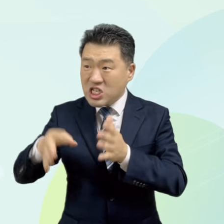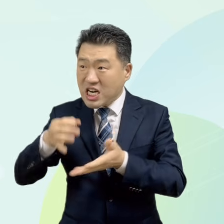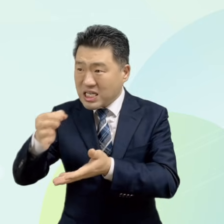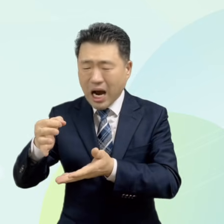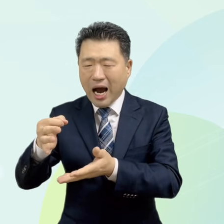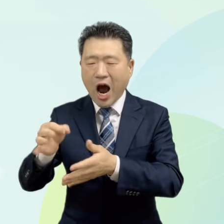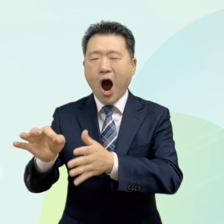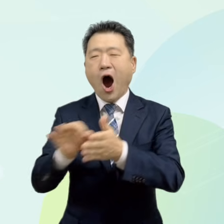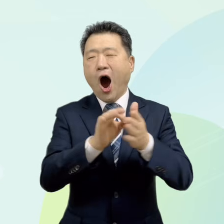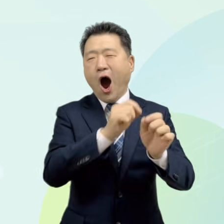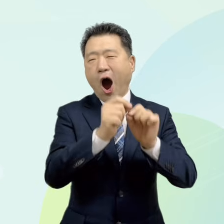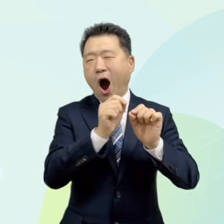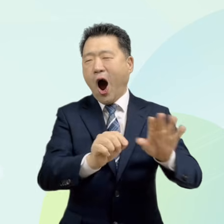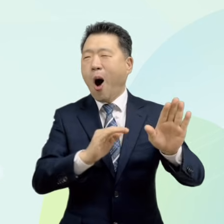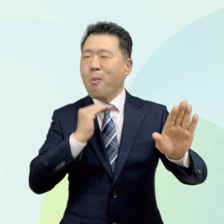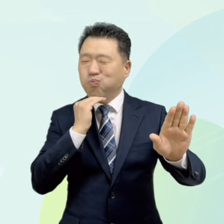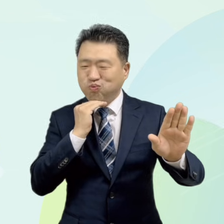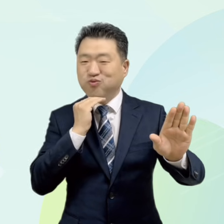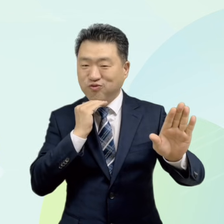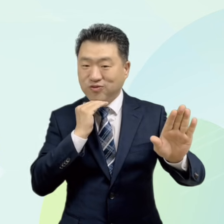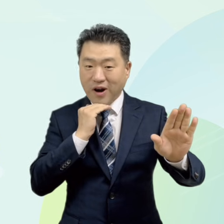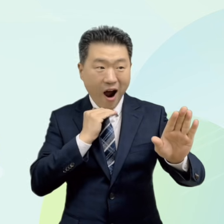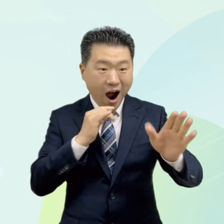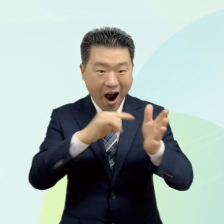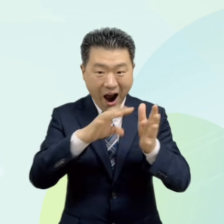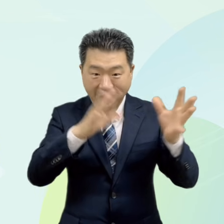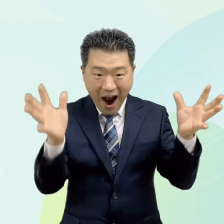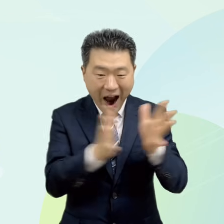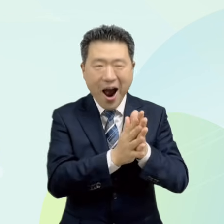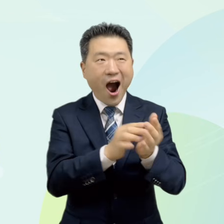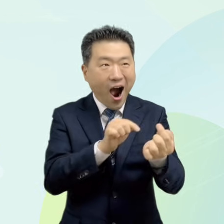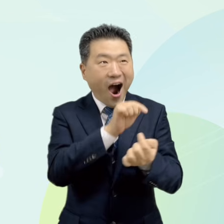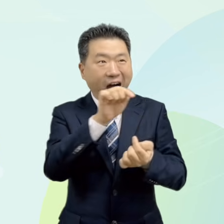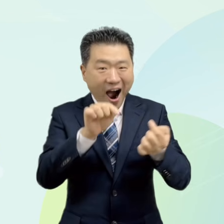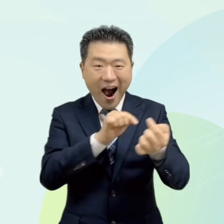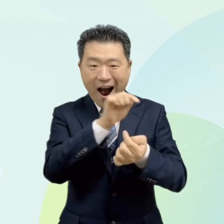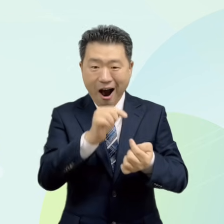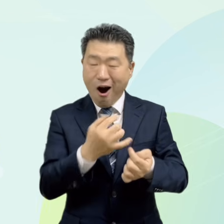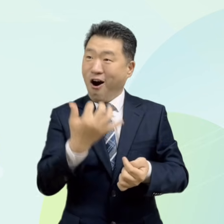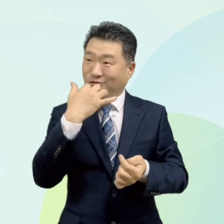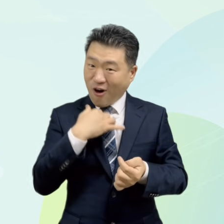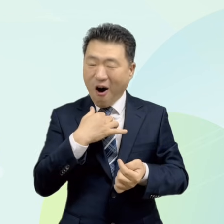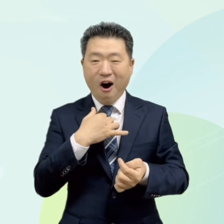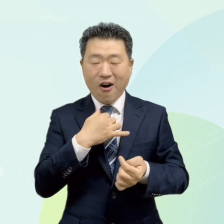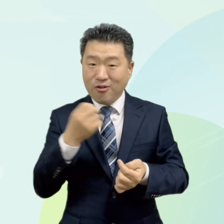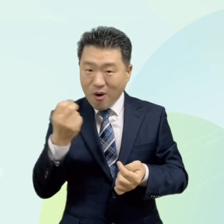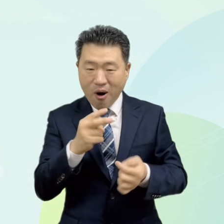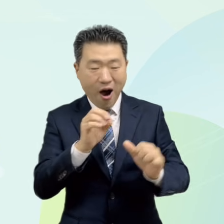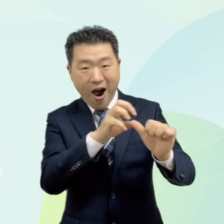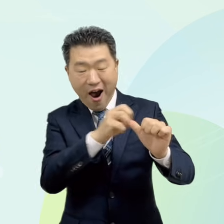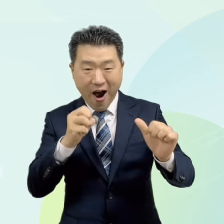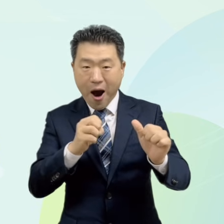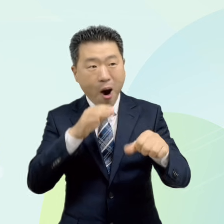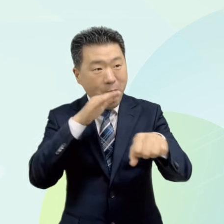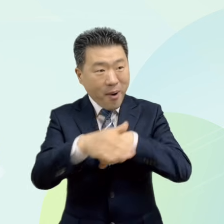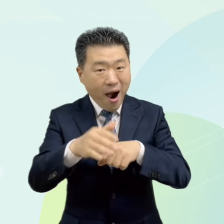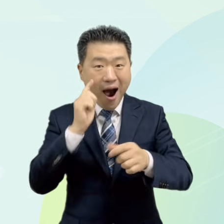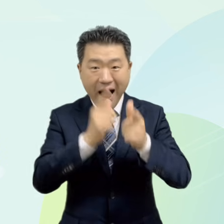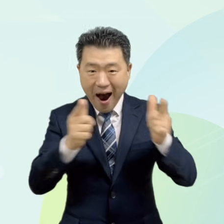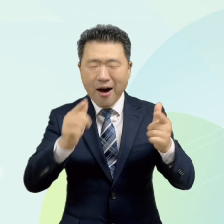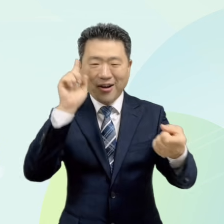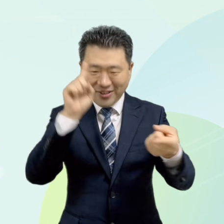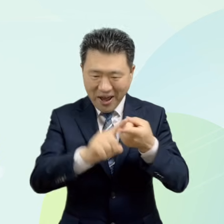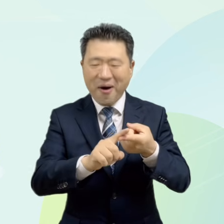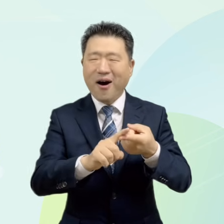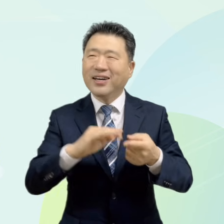세금을 나중으로 밀어놓고 내야 할 세금까지 함께 운용하여 수익도 내고 인출 방식에 따라